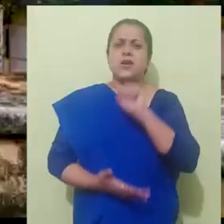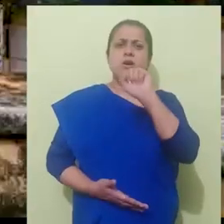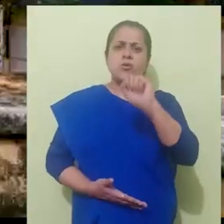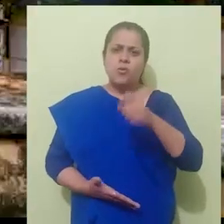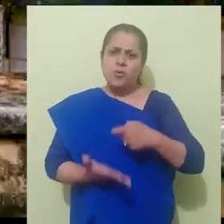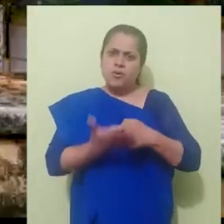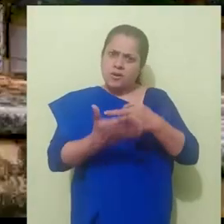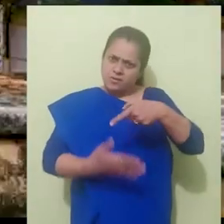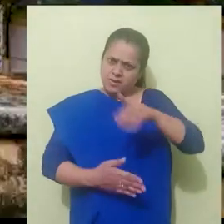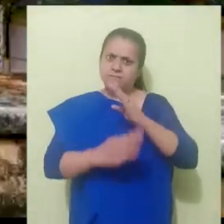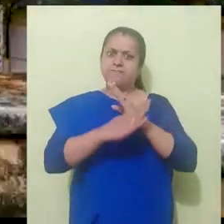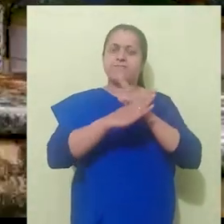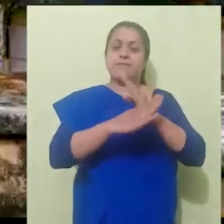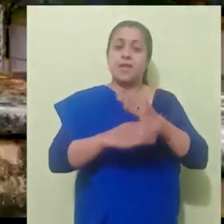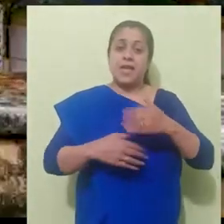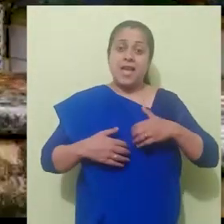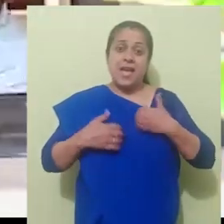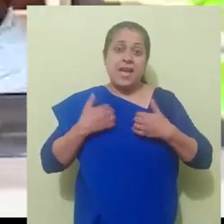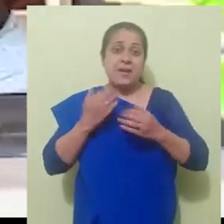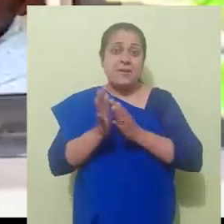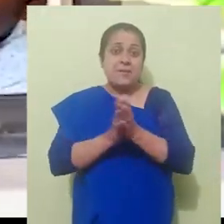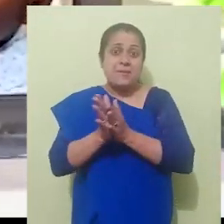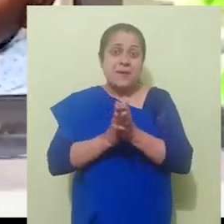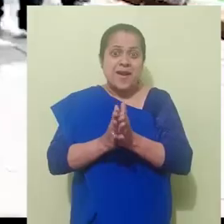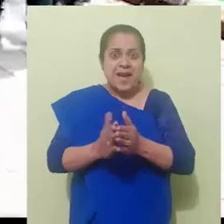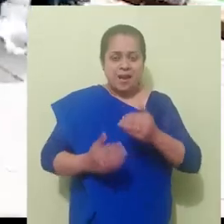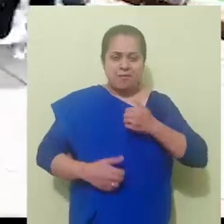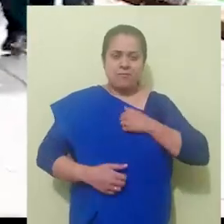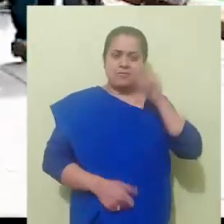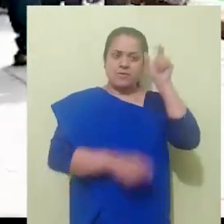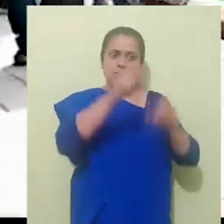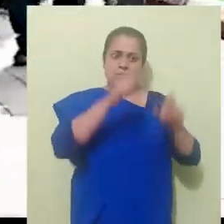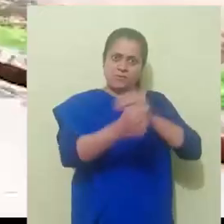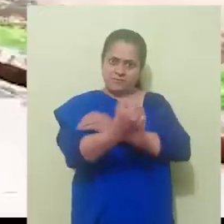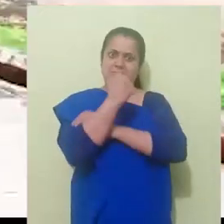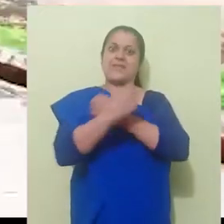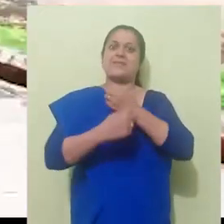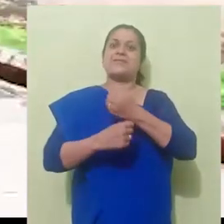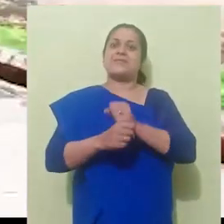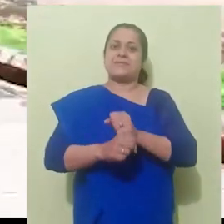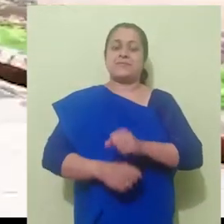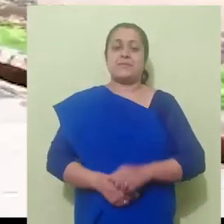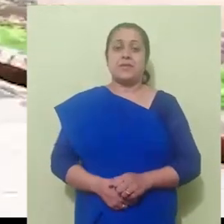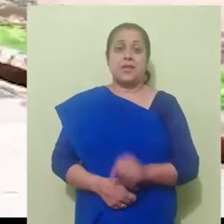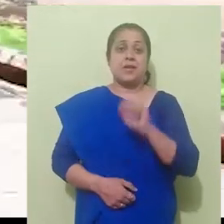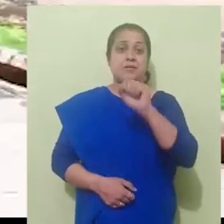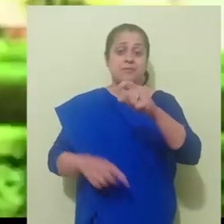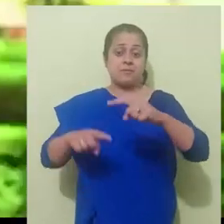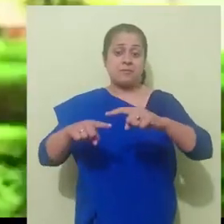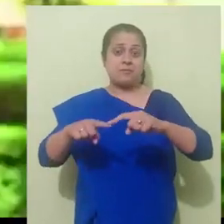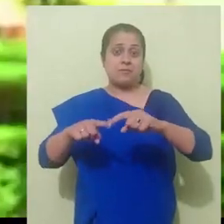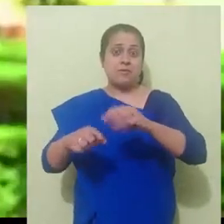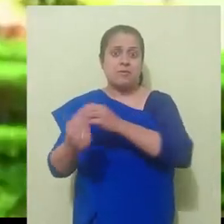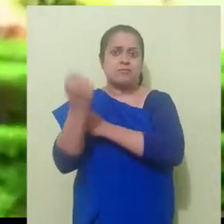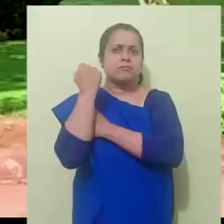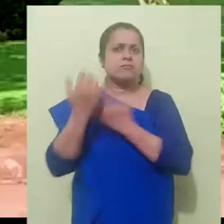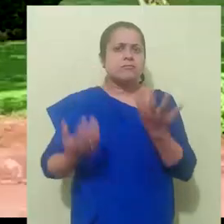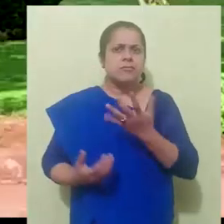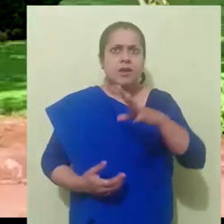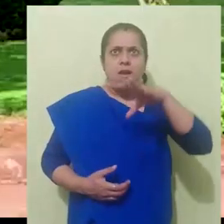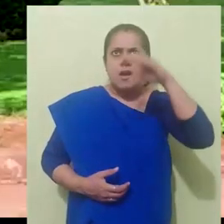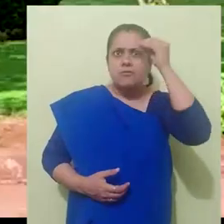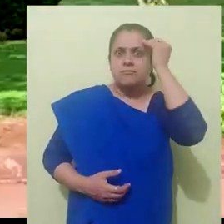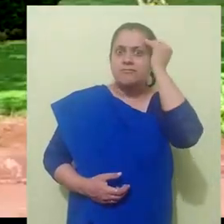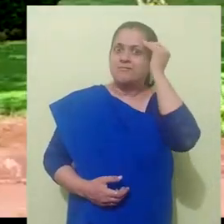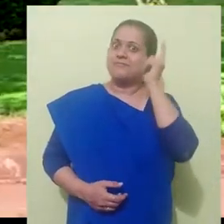राभ तुसो गोड़ाउना उमे दिंगोडोया आमी आमची लोगशाई नेमत दारा जानू